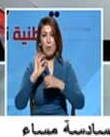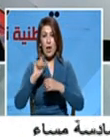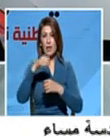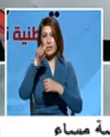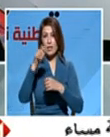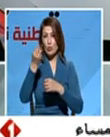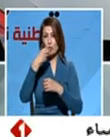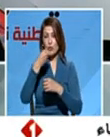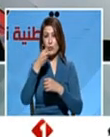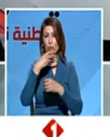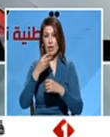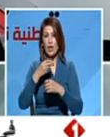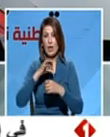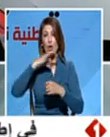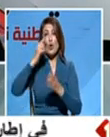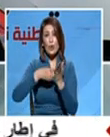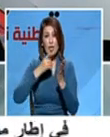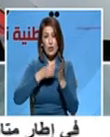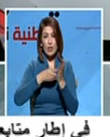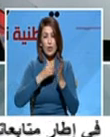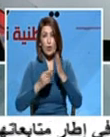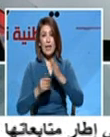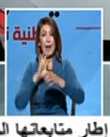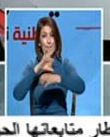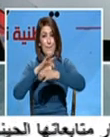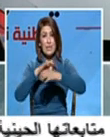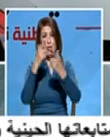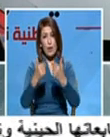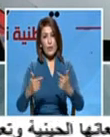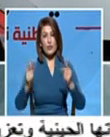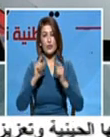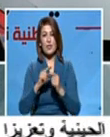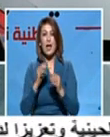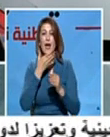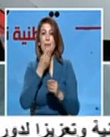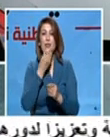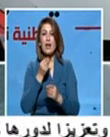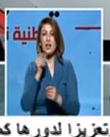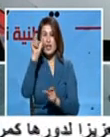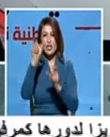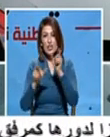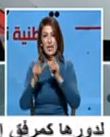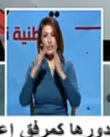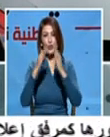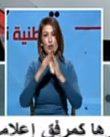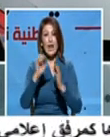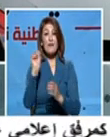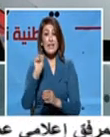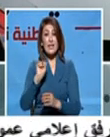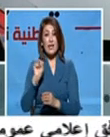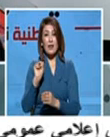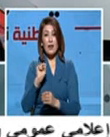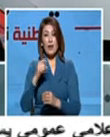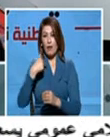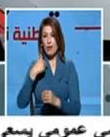الكنام ياخذ. اما الوصفه الوصفه تو مثلا انا نسكن في سليانة وكنت ونعدي في تونس هكا ولا تو ما نجمش نخرج